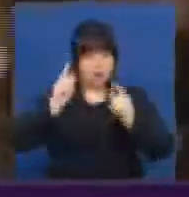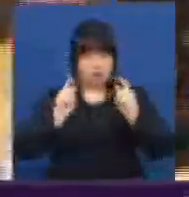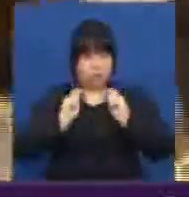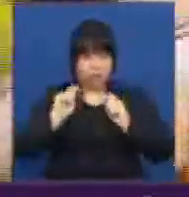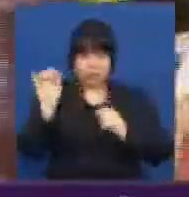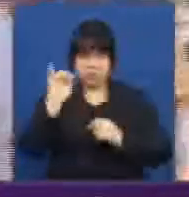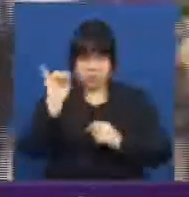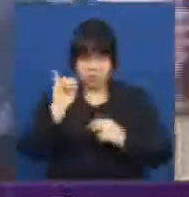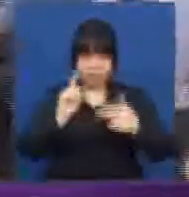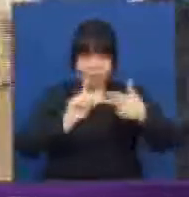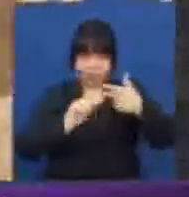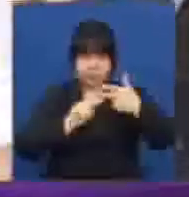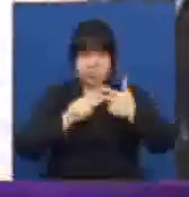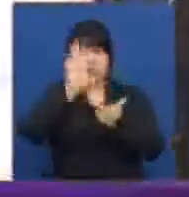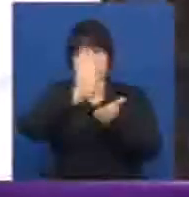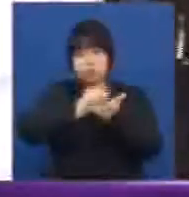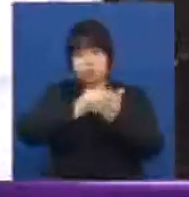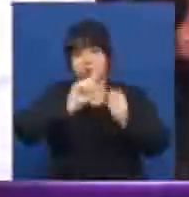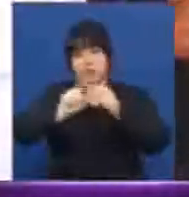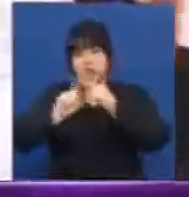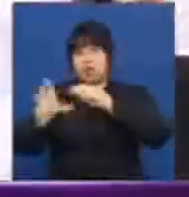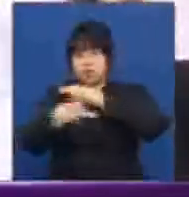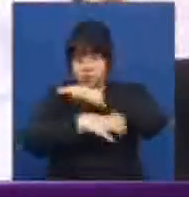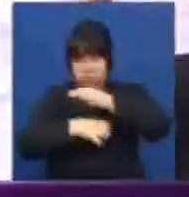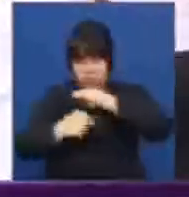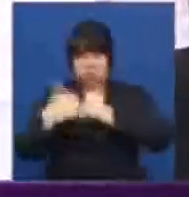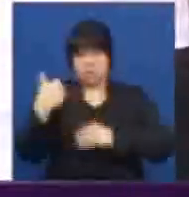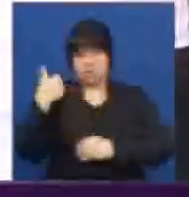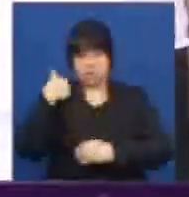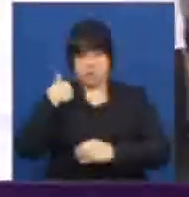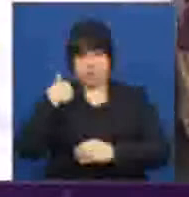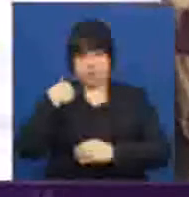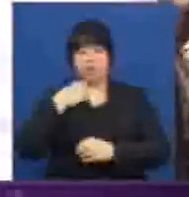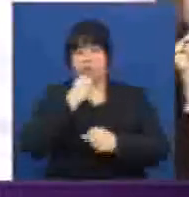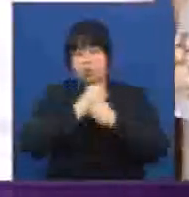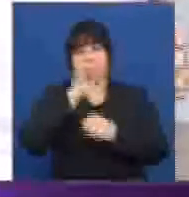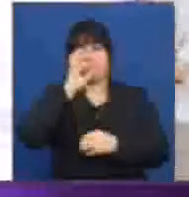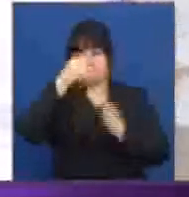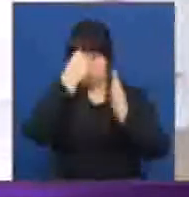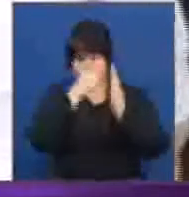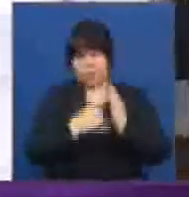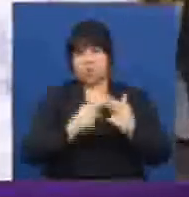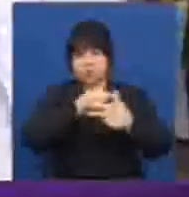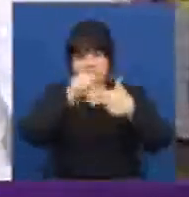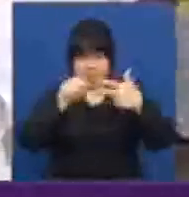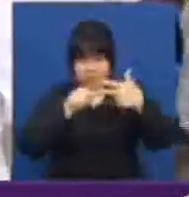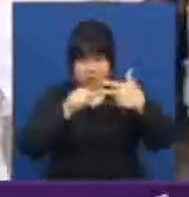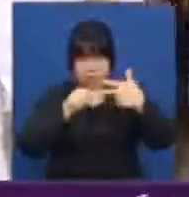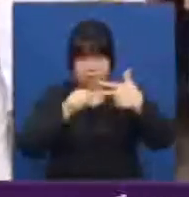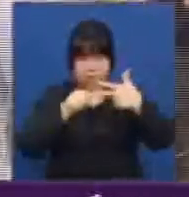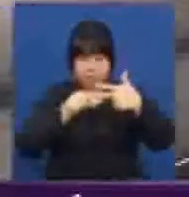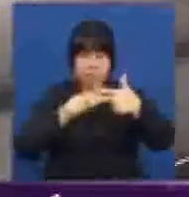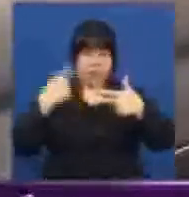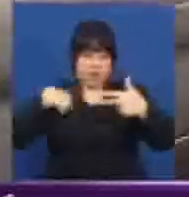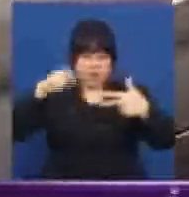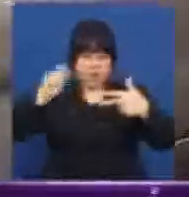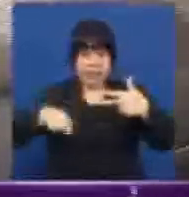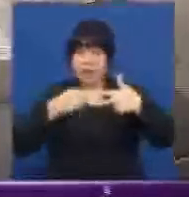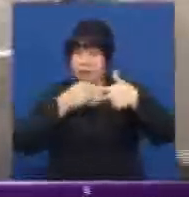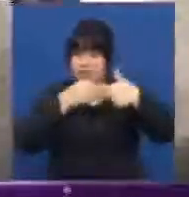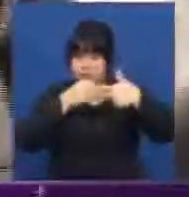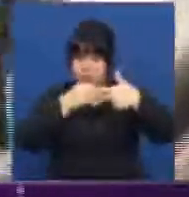าตและจารกรรมข้อมูลทางการทหารซึ่งเป็นข้อกล่าวหาที่ร้ายแรงที่สุดและหลังศาลอุทธรตัดสินจำคุกนายวีระ